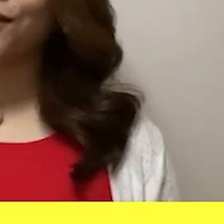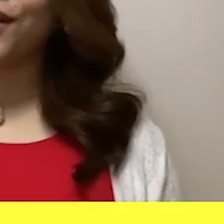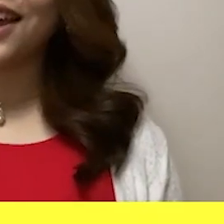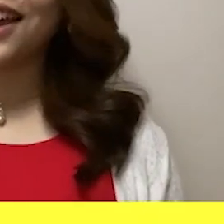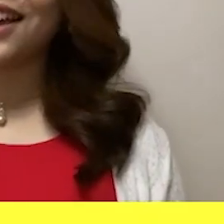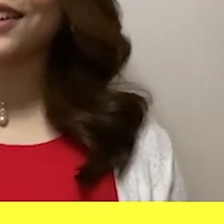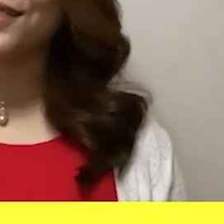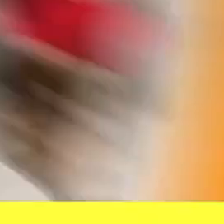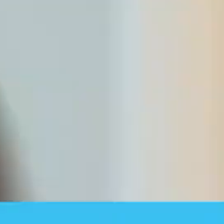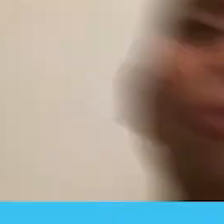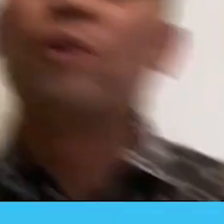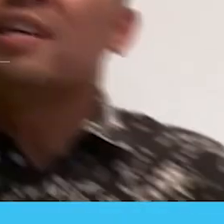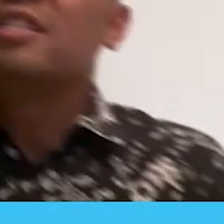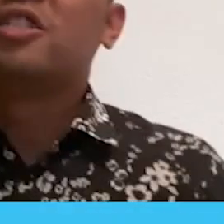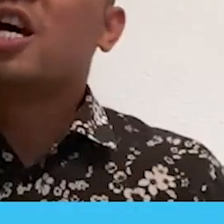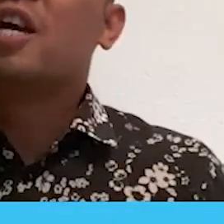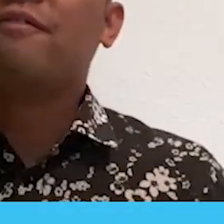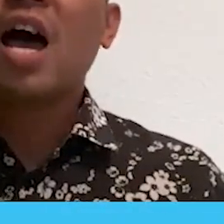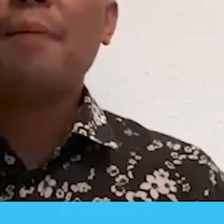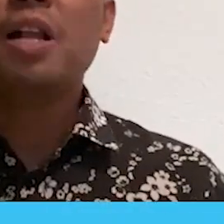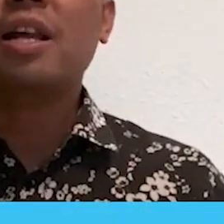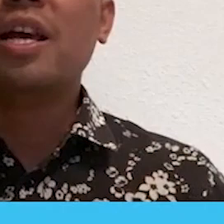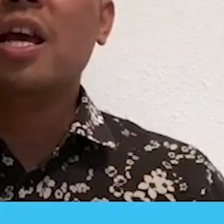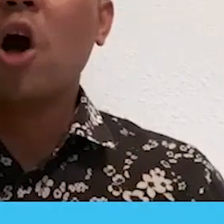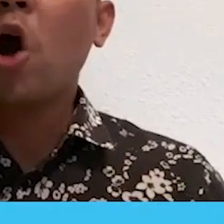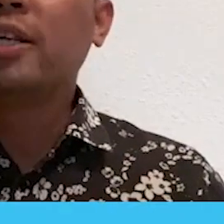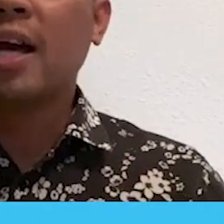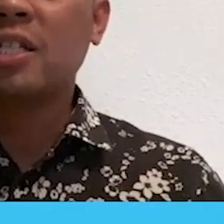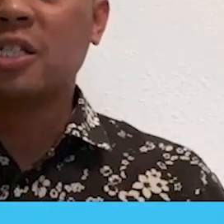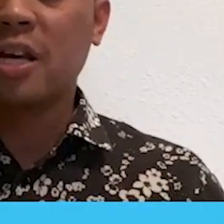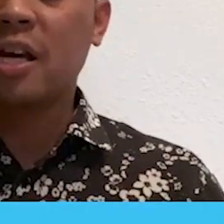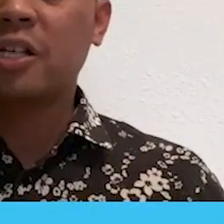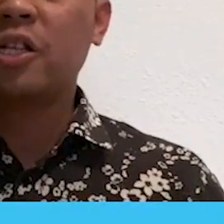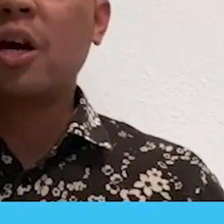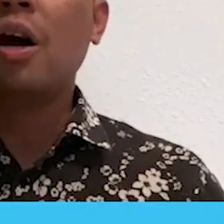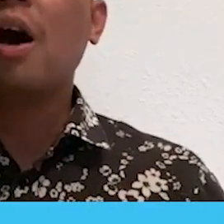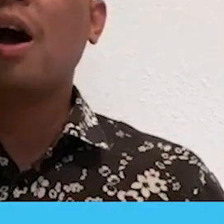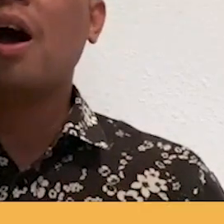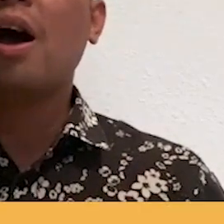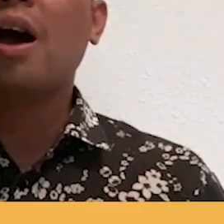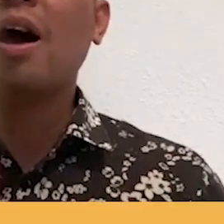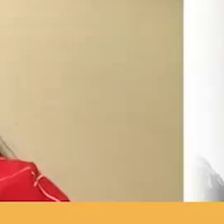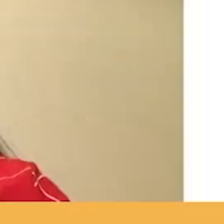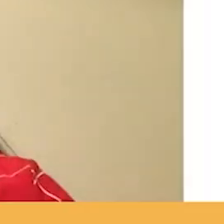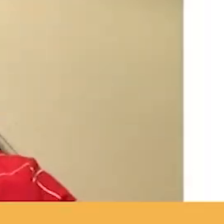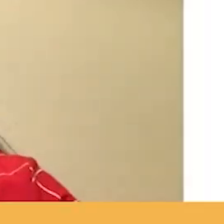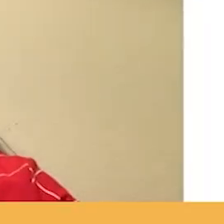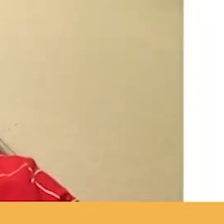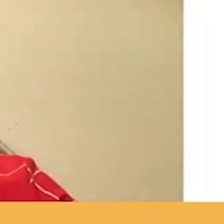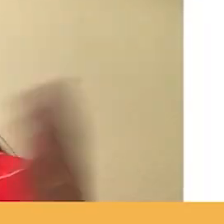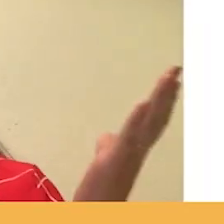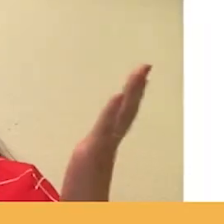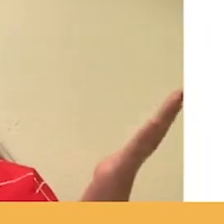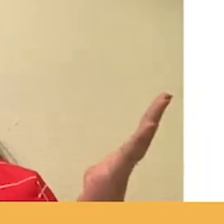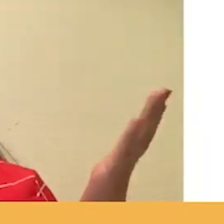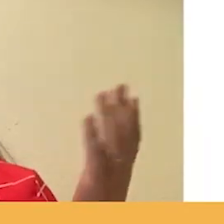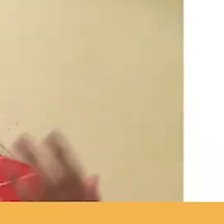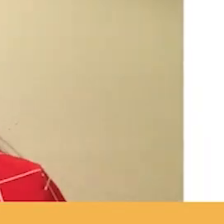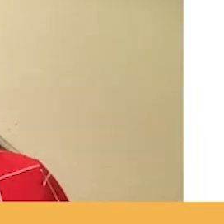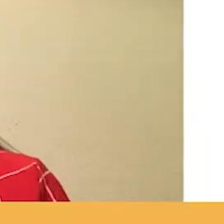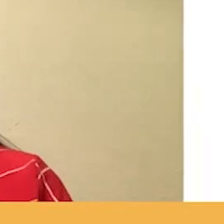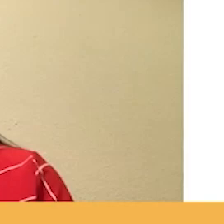see forever. Ang Christian Family Organization. We had him together, I